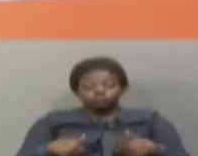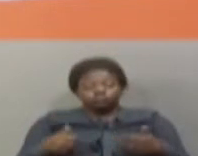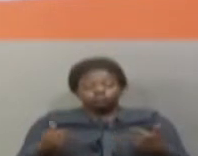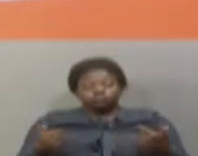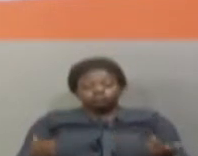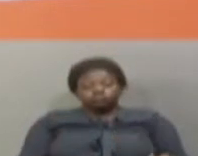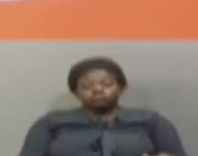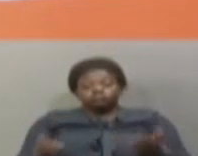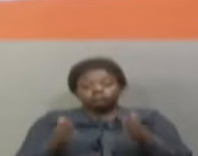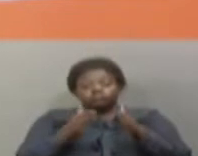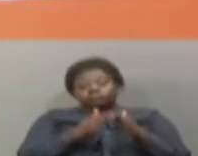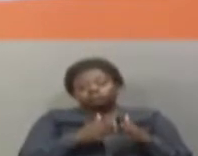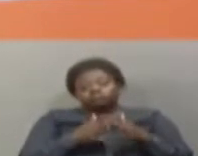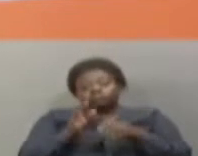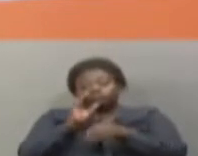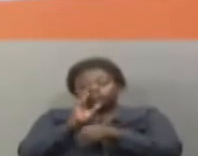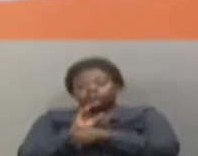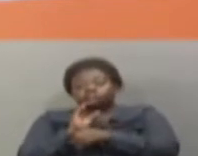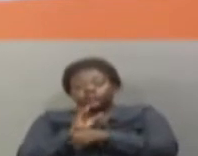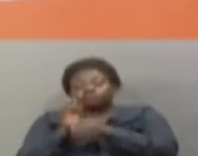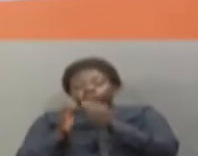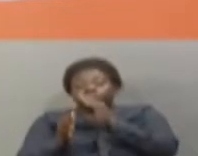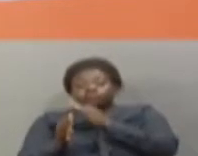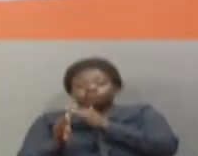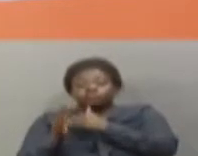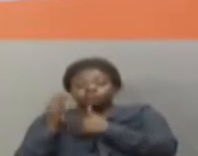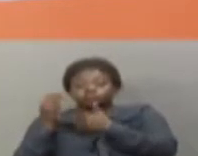Weewaawo weebale nnyo ekereziya w'omukama.